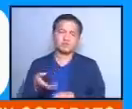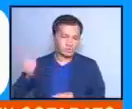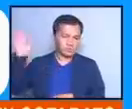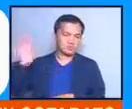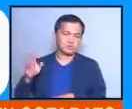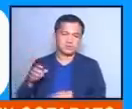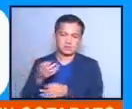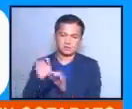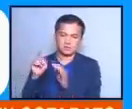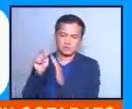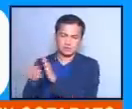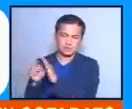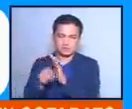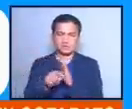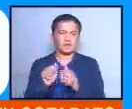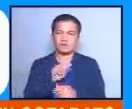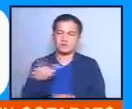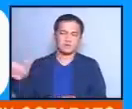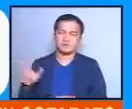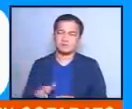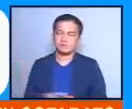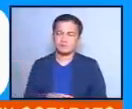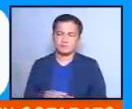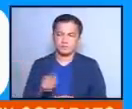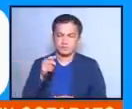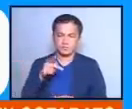you are free to kill everybody.